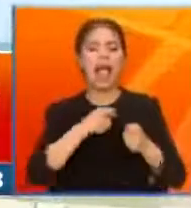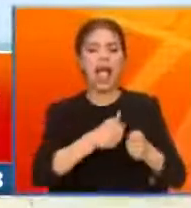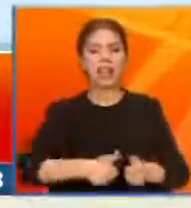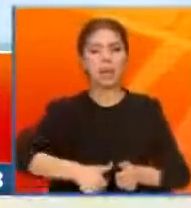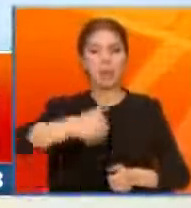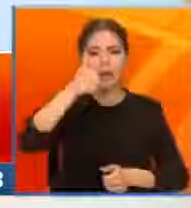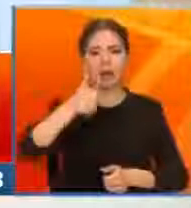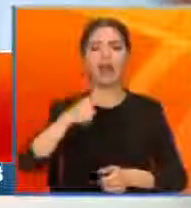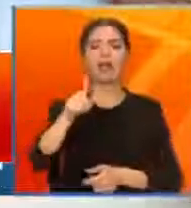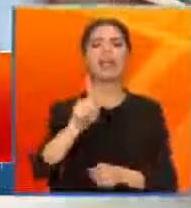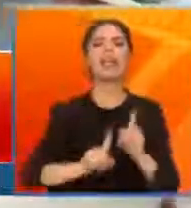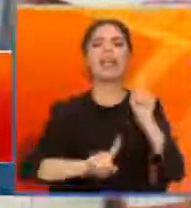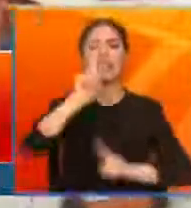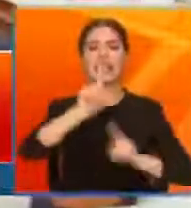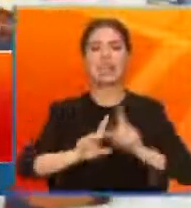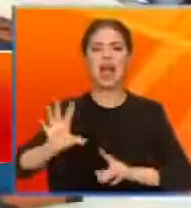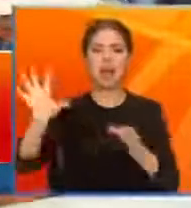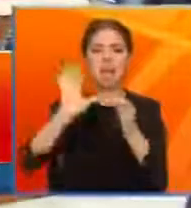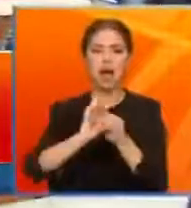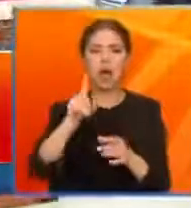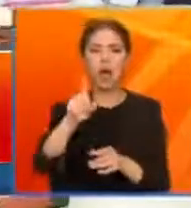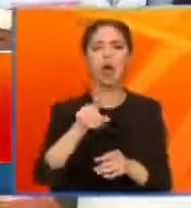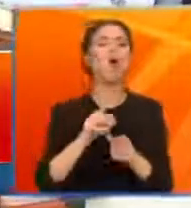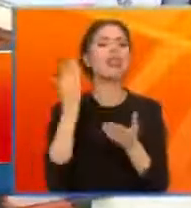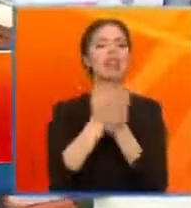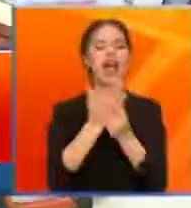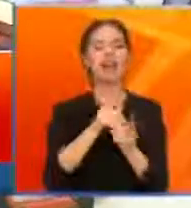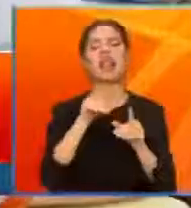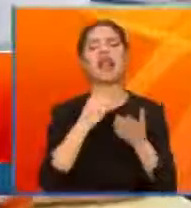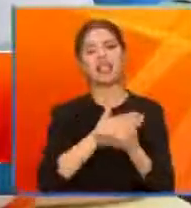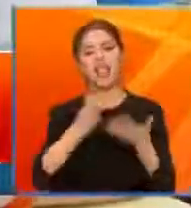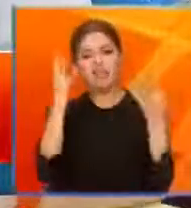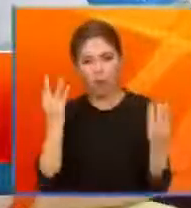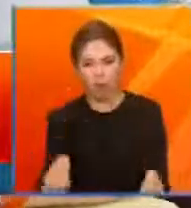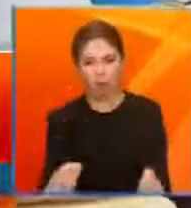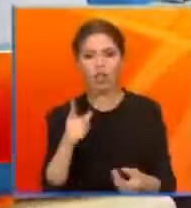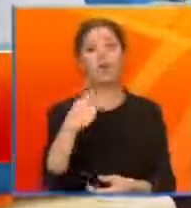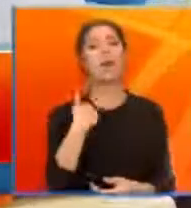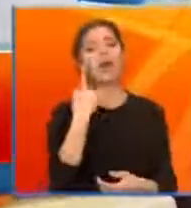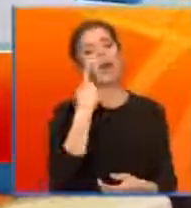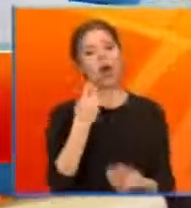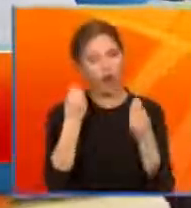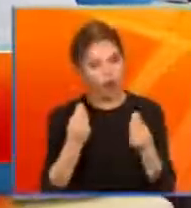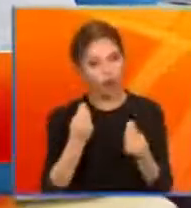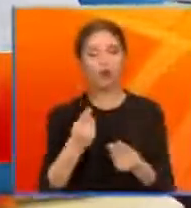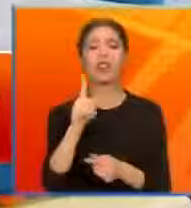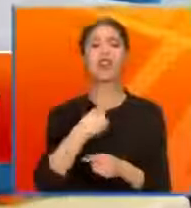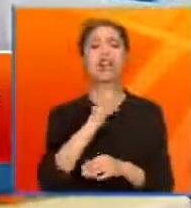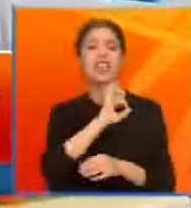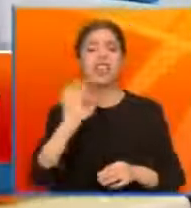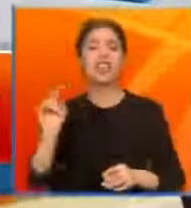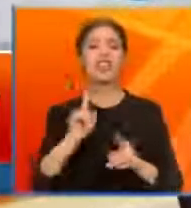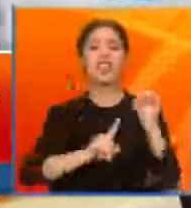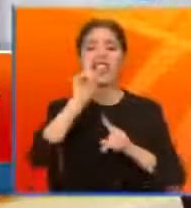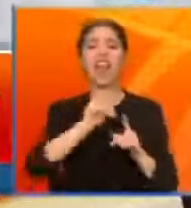ağı üzerinden veliler öğrencilerin derslerini devam ettirecekler. Bence güzel. Hayatımda hiç